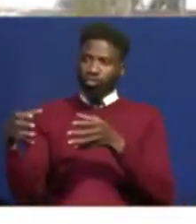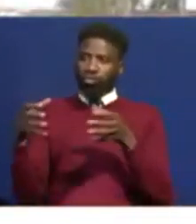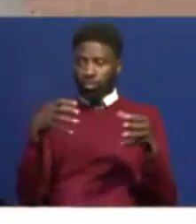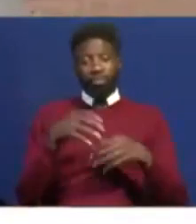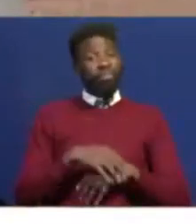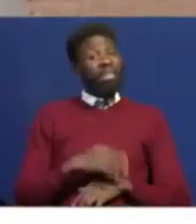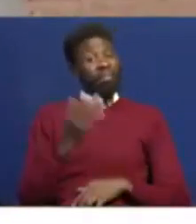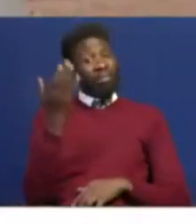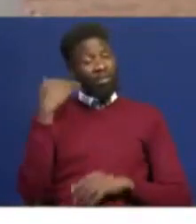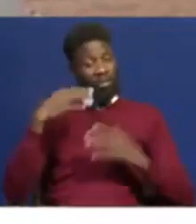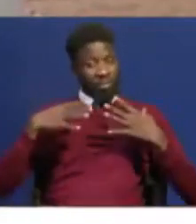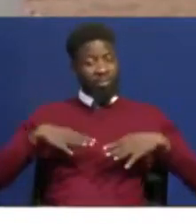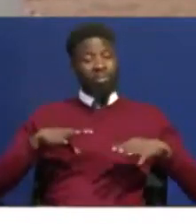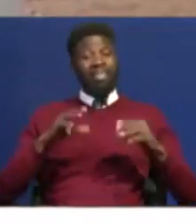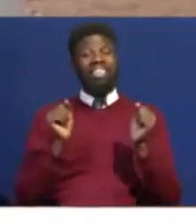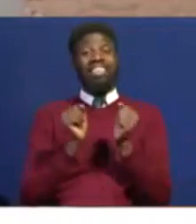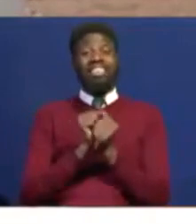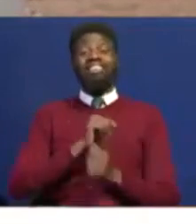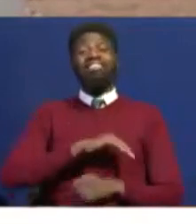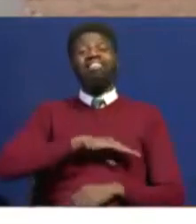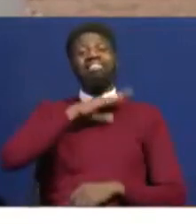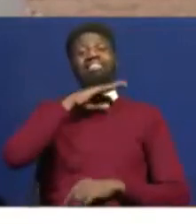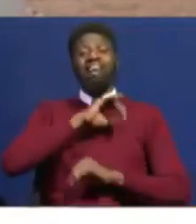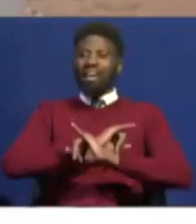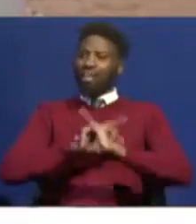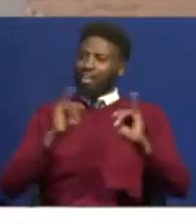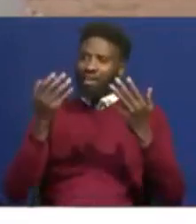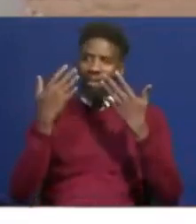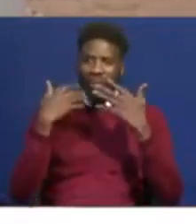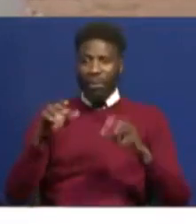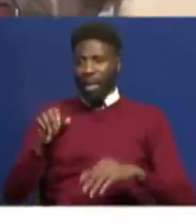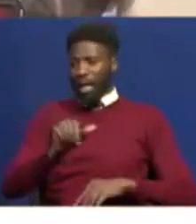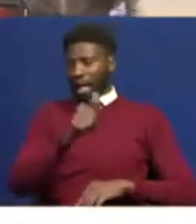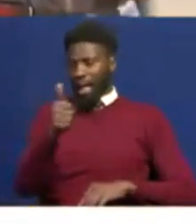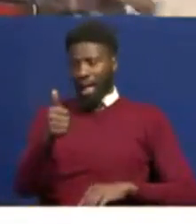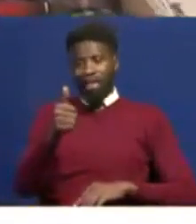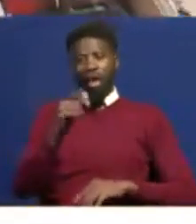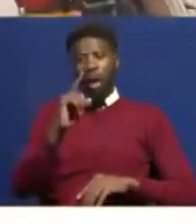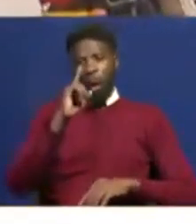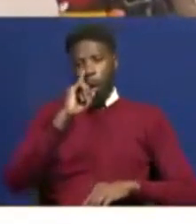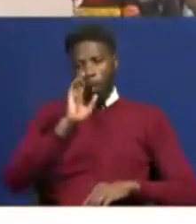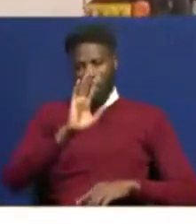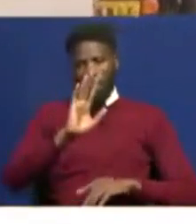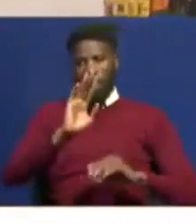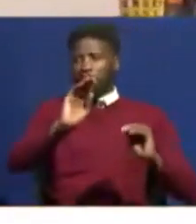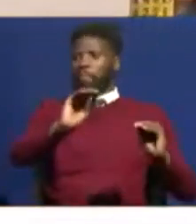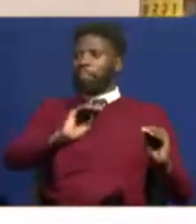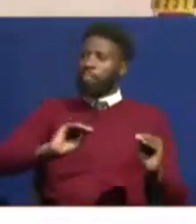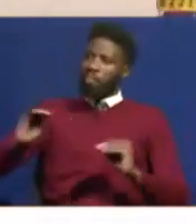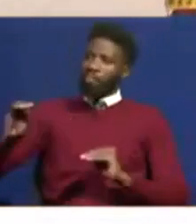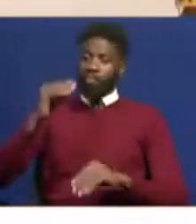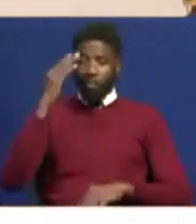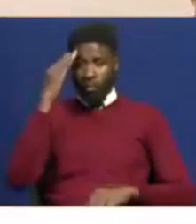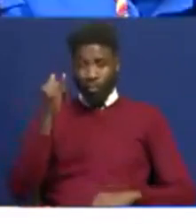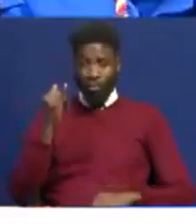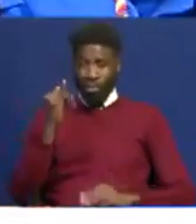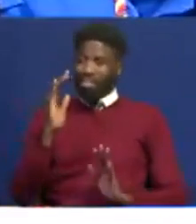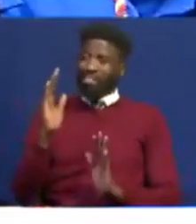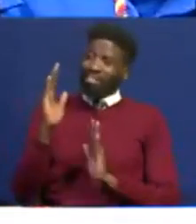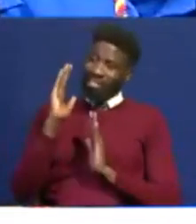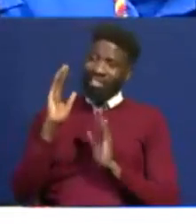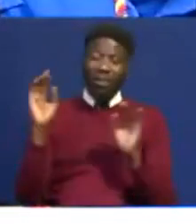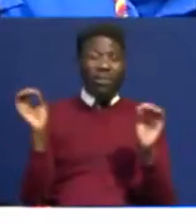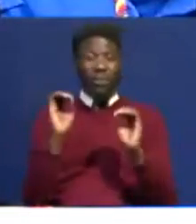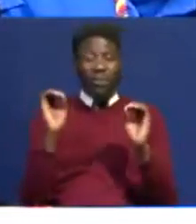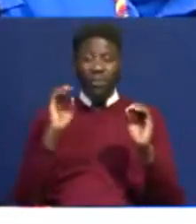zaidi ya watu 10 kudhibitishwa kuuawa, mamia ya wengine wakilazimika kuhama makazi yao kwa kuhofia maisha yao. I